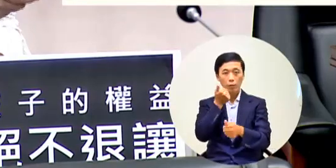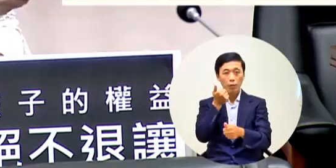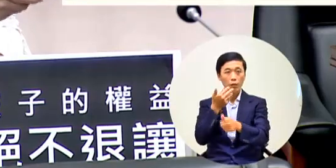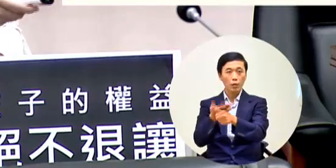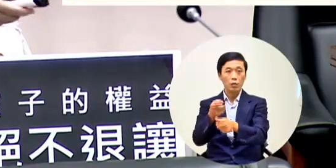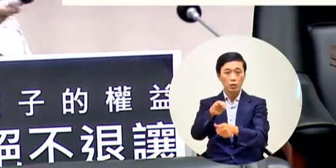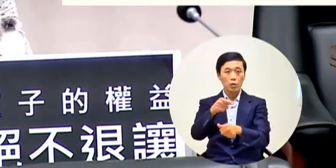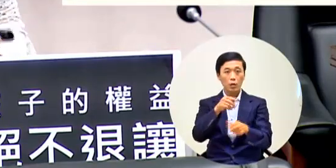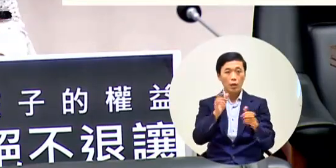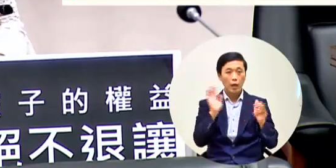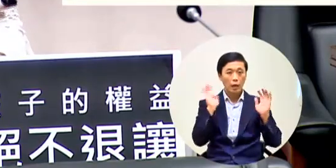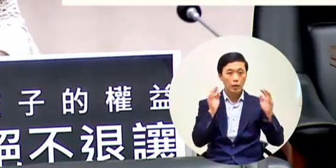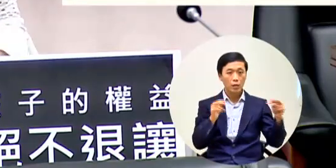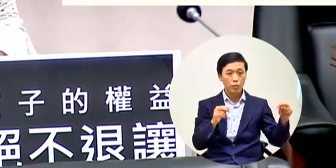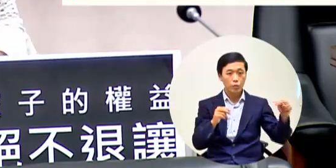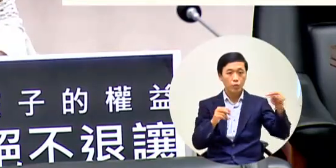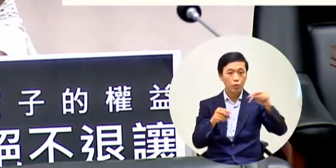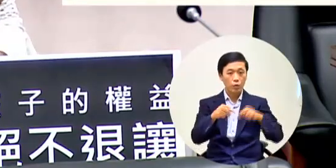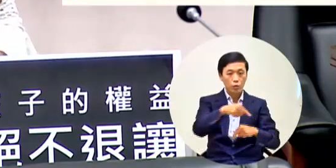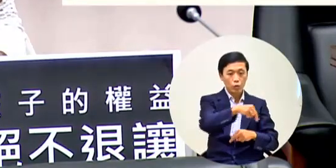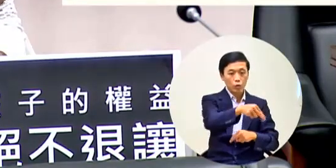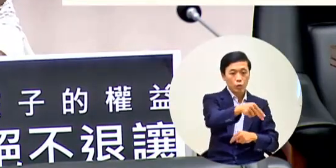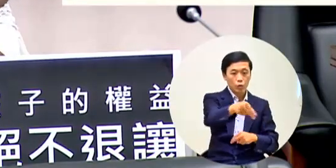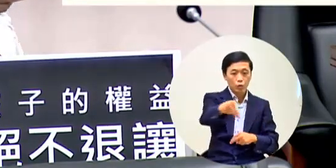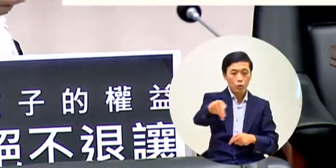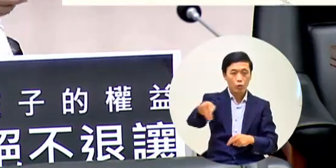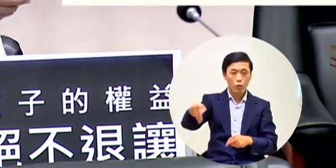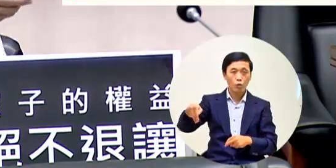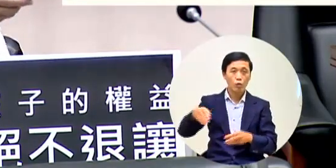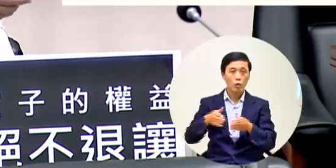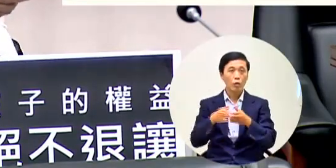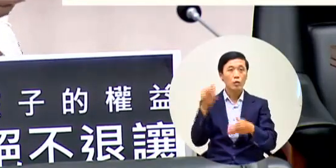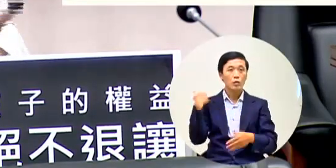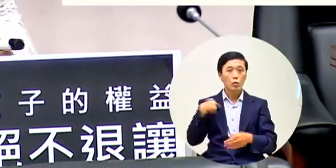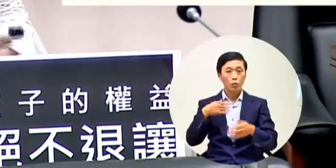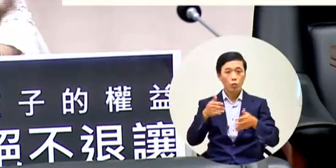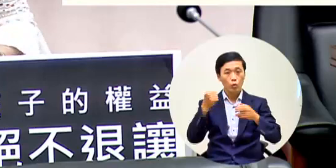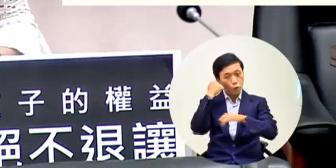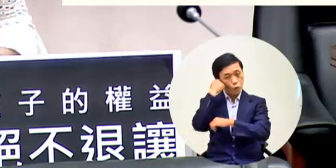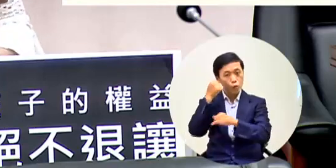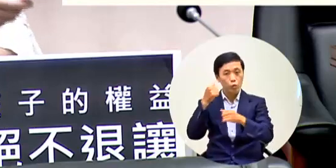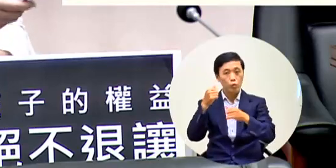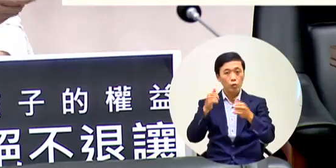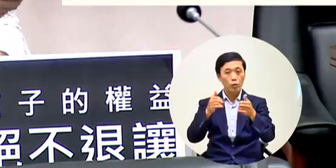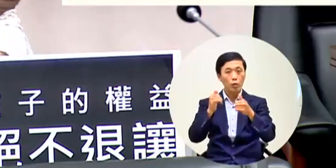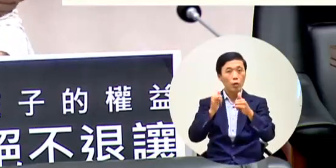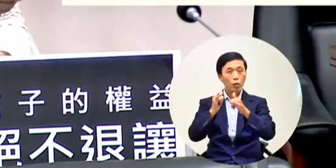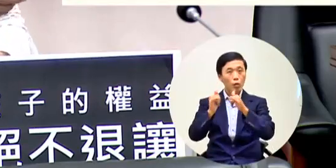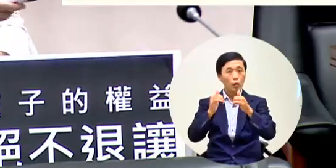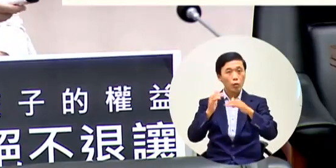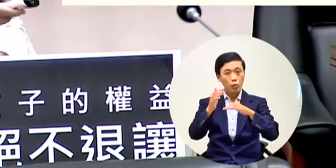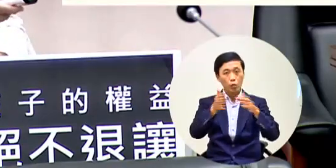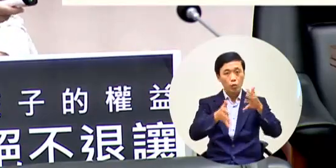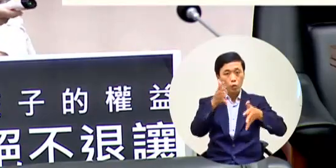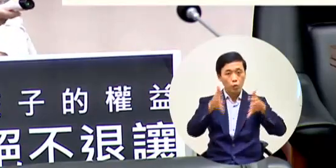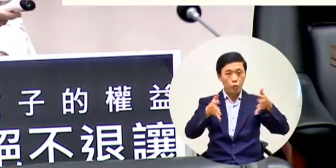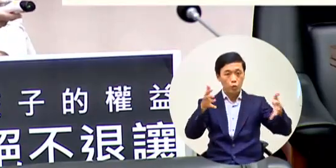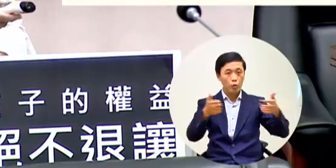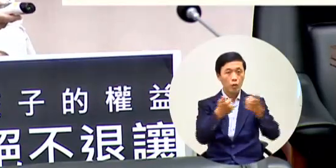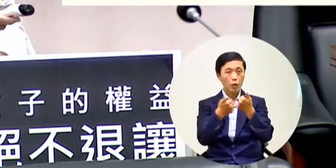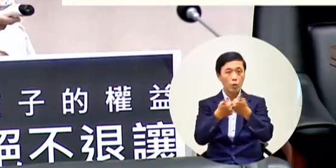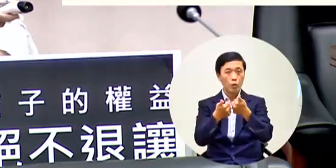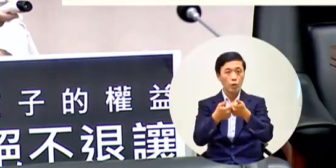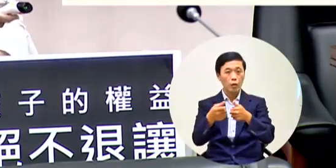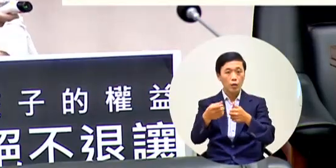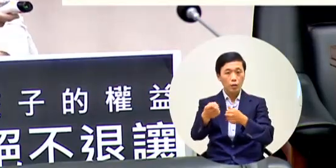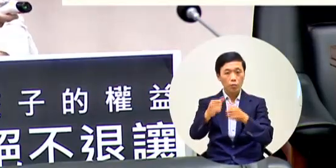要过来也是要绕一大圈，所以那天我在住户大会的时候，有大楼有三栋大楼特别在跟我